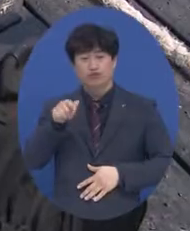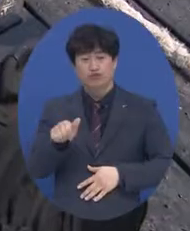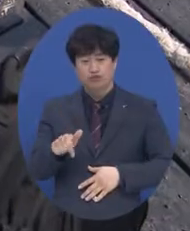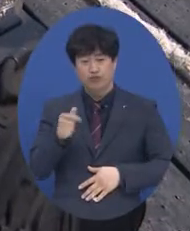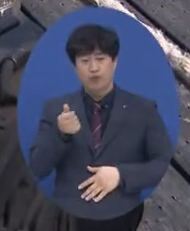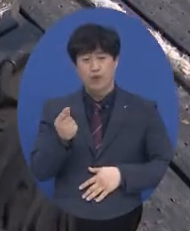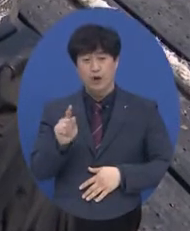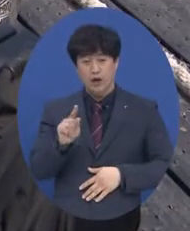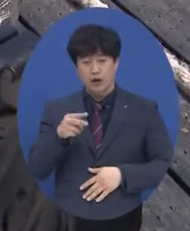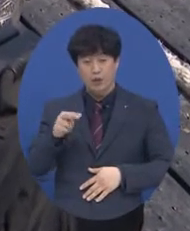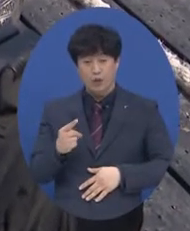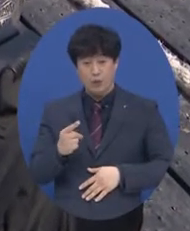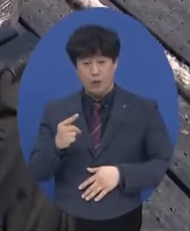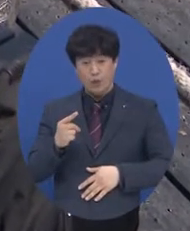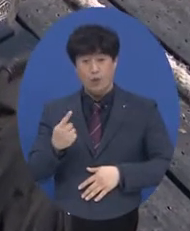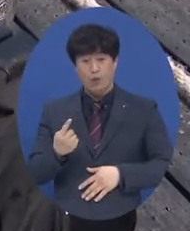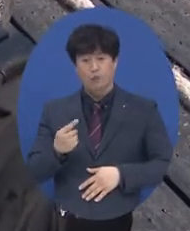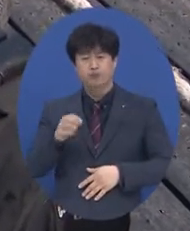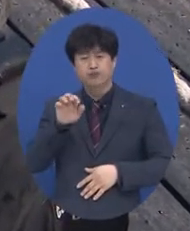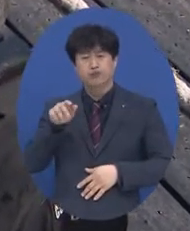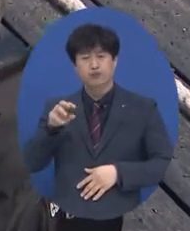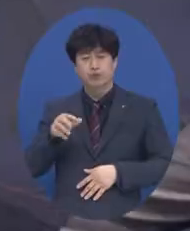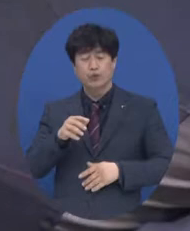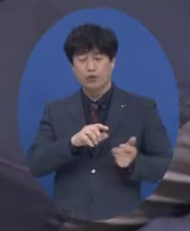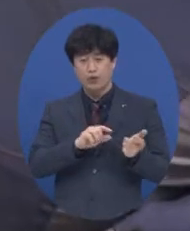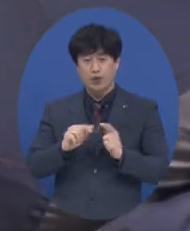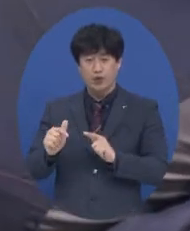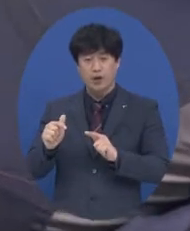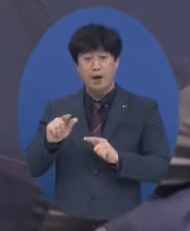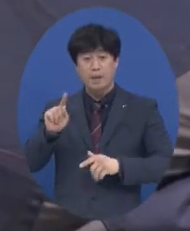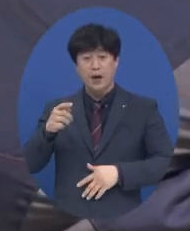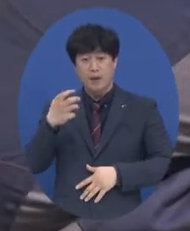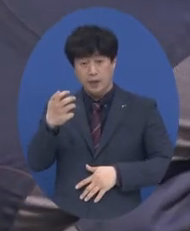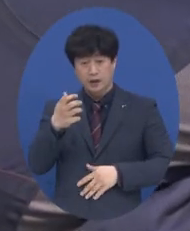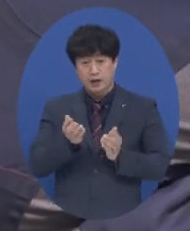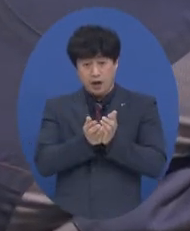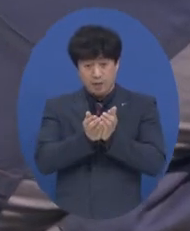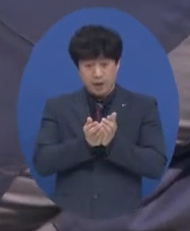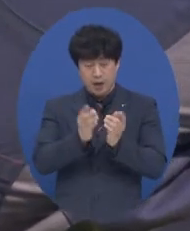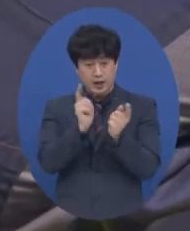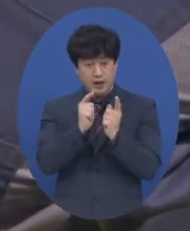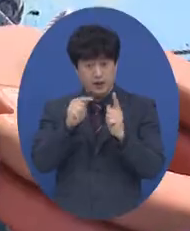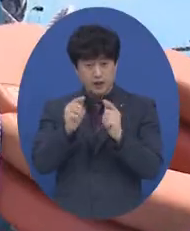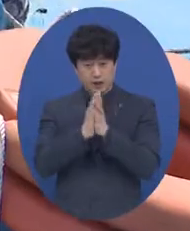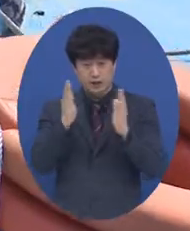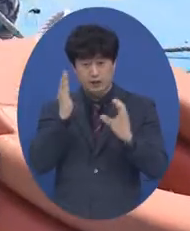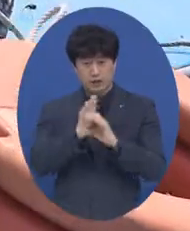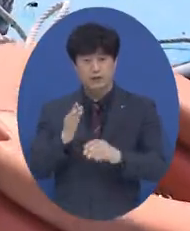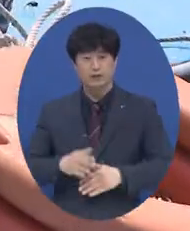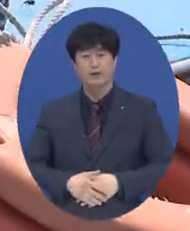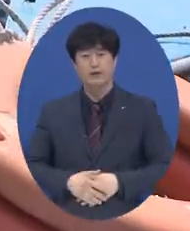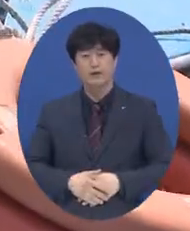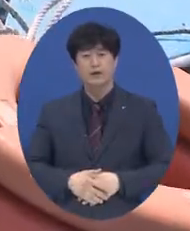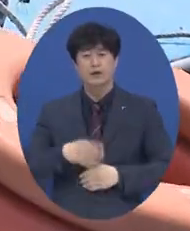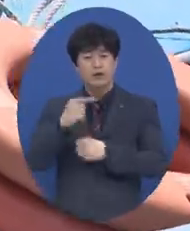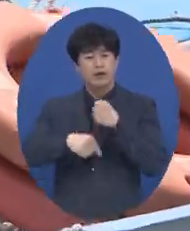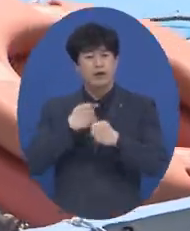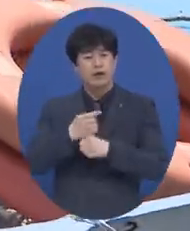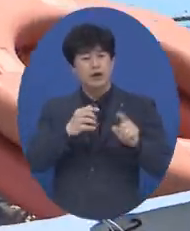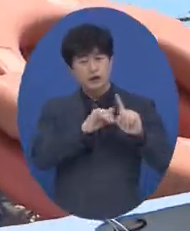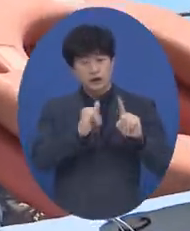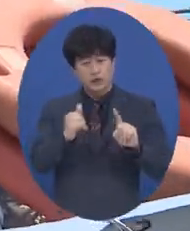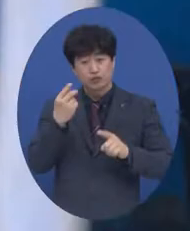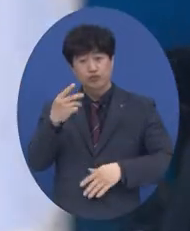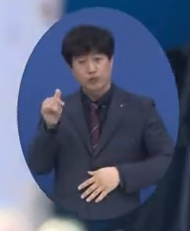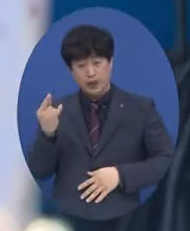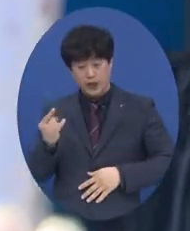등 내수면 7곳에 180여 척을 대상으로 진행하고 있습니다. 한 해 1인당 2회